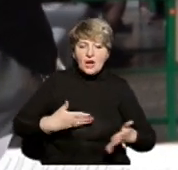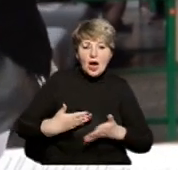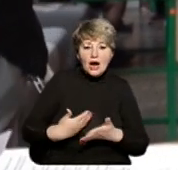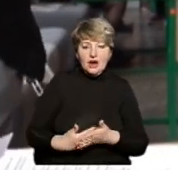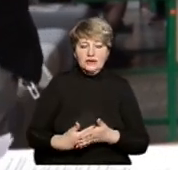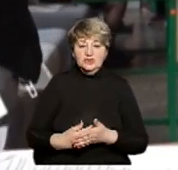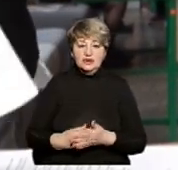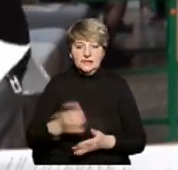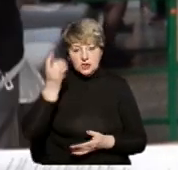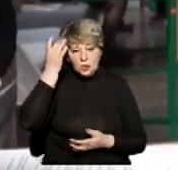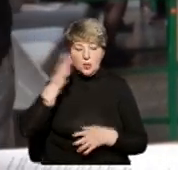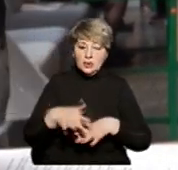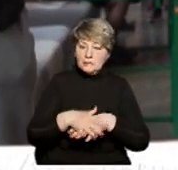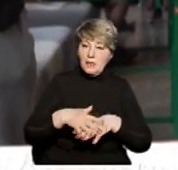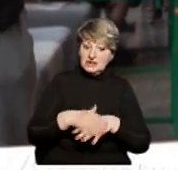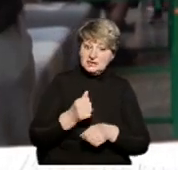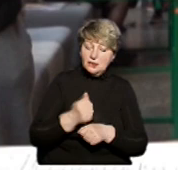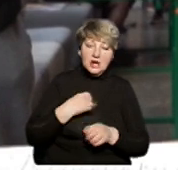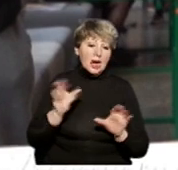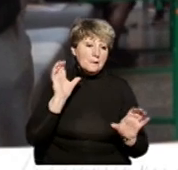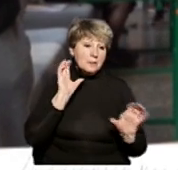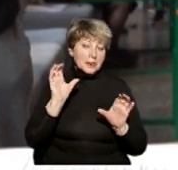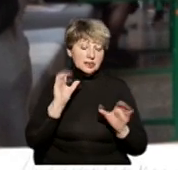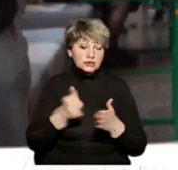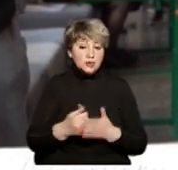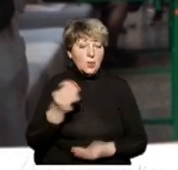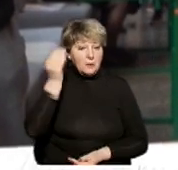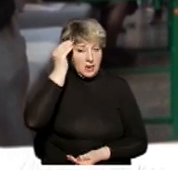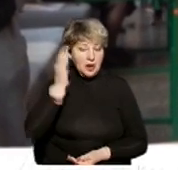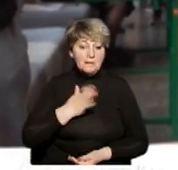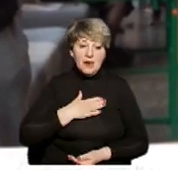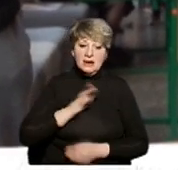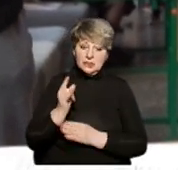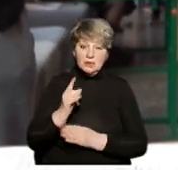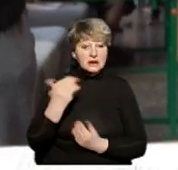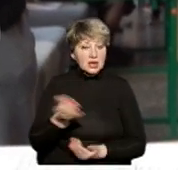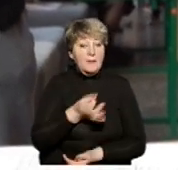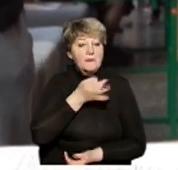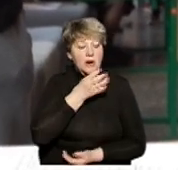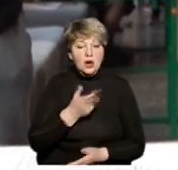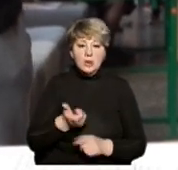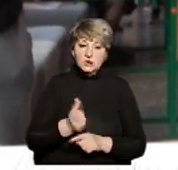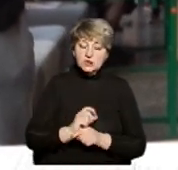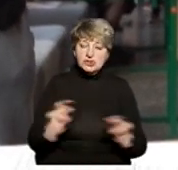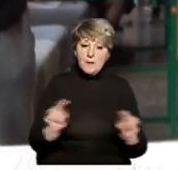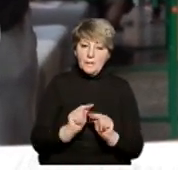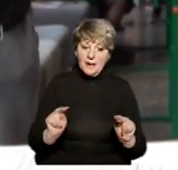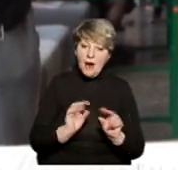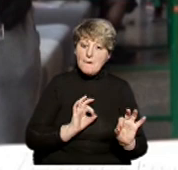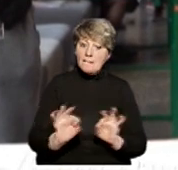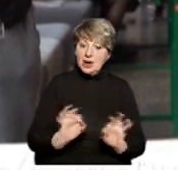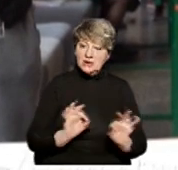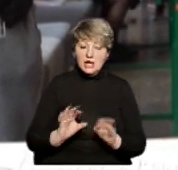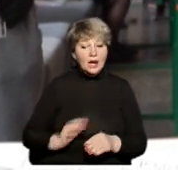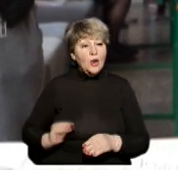активний у більш культмасовій роботі, наприклад. Я прислухалася до думки моєї дитини, їй подобається дуже педагог, який буде вести паняночок.